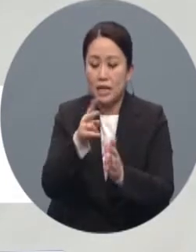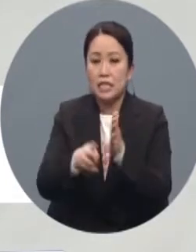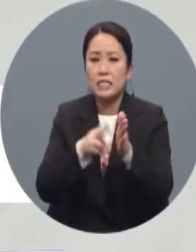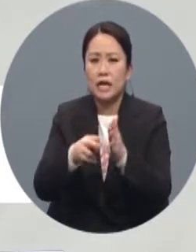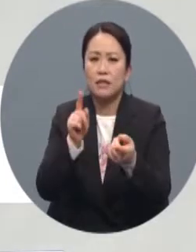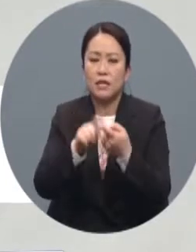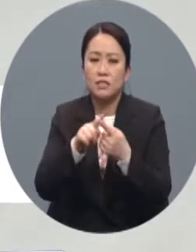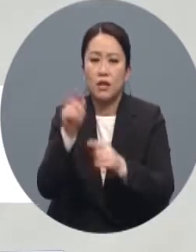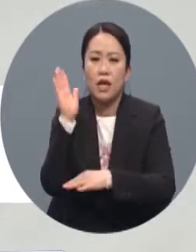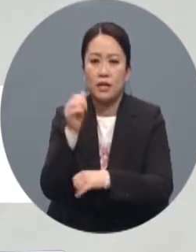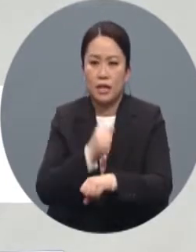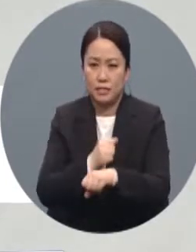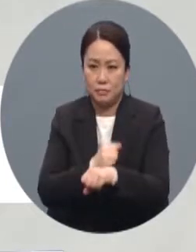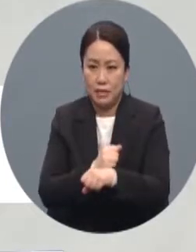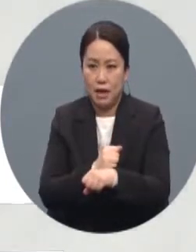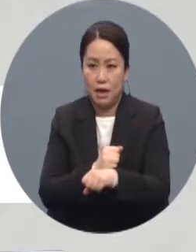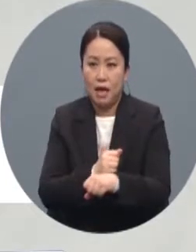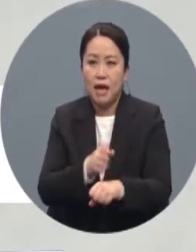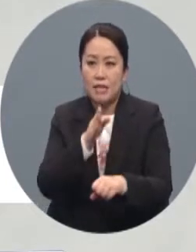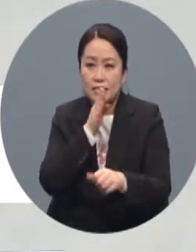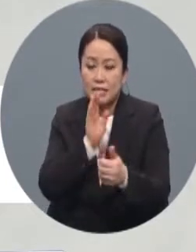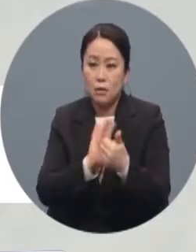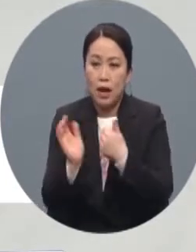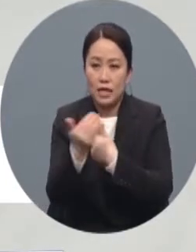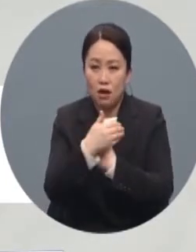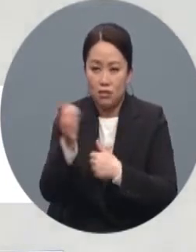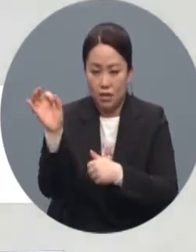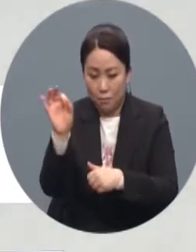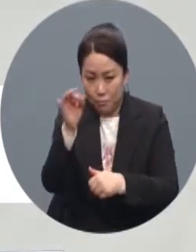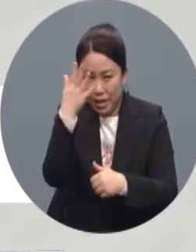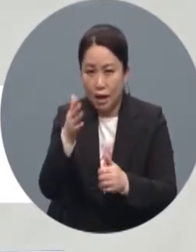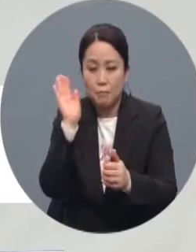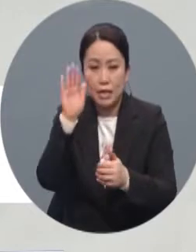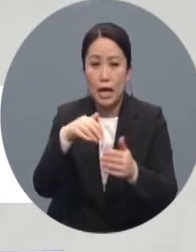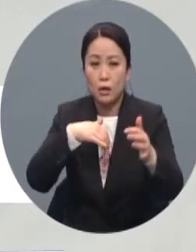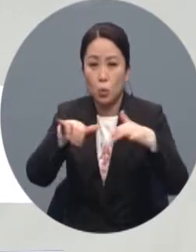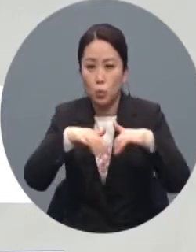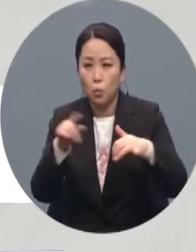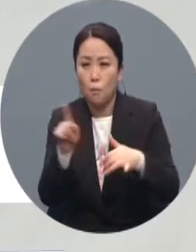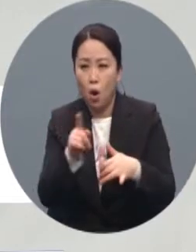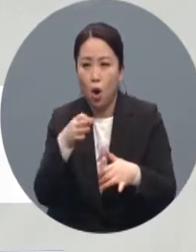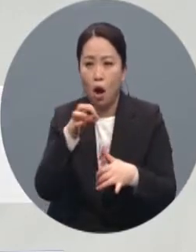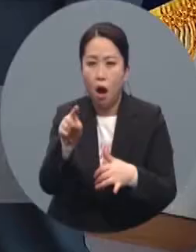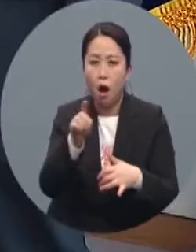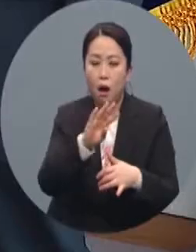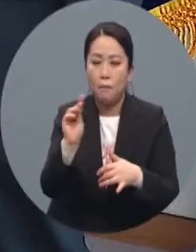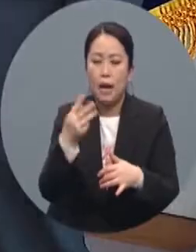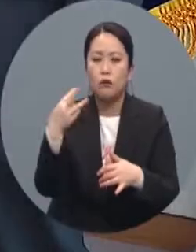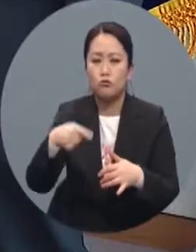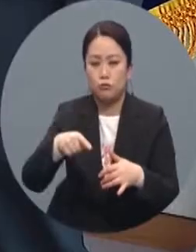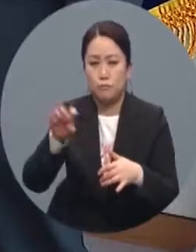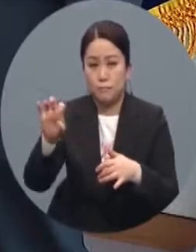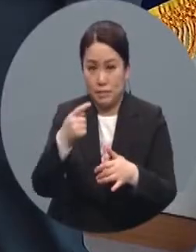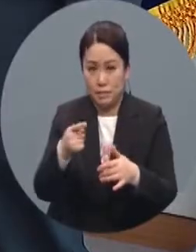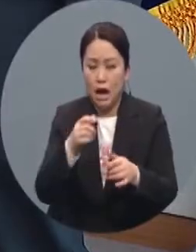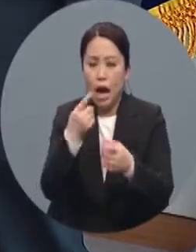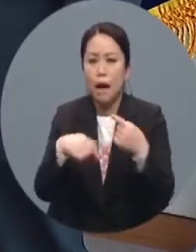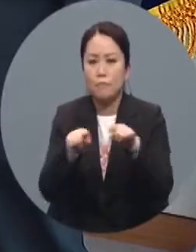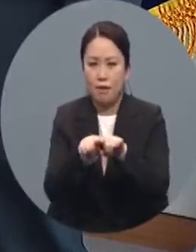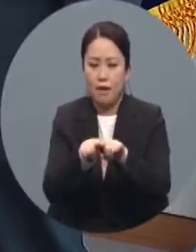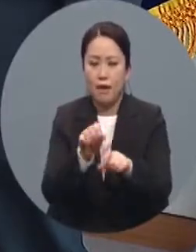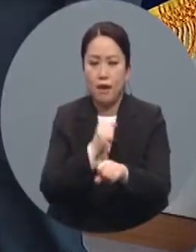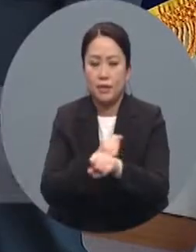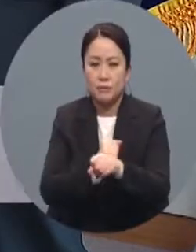다층적인 교통체계로 15분이면 부산 어느 곳에서나 도심에 이를 수 있도록 하겠습니다. 그러나 1년 남짓